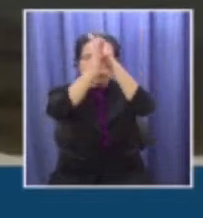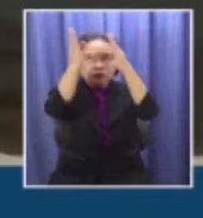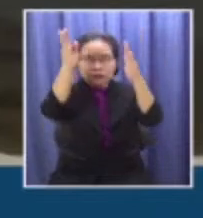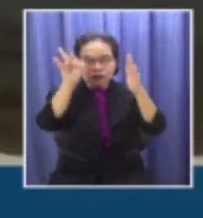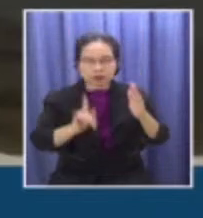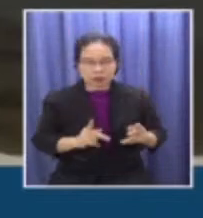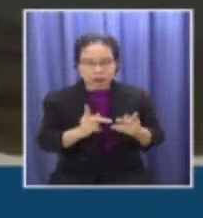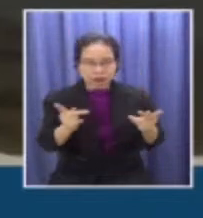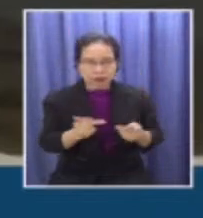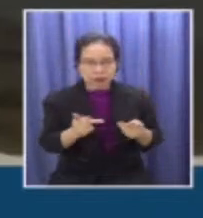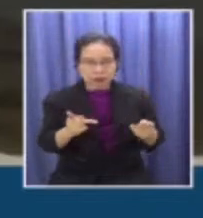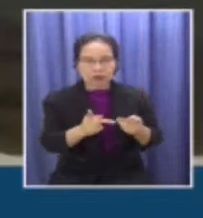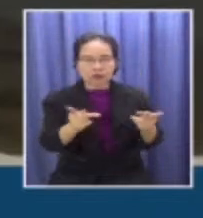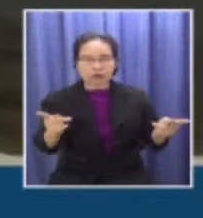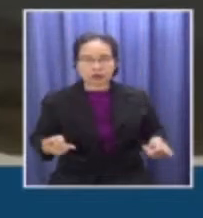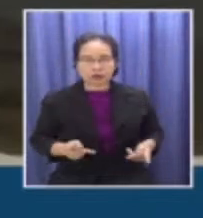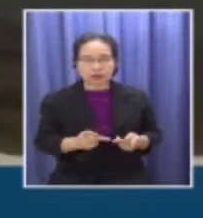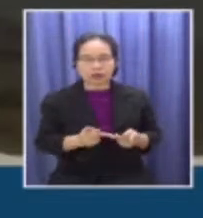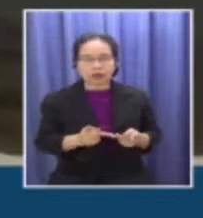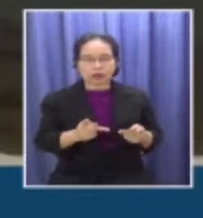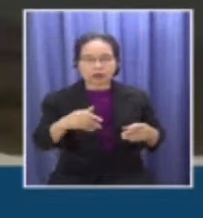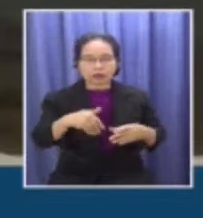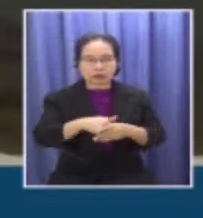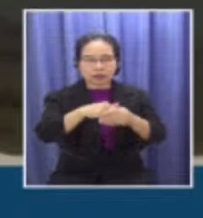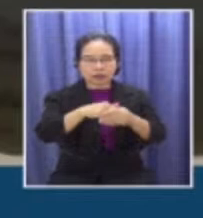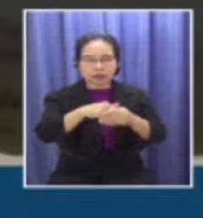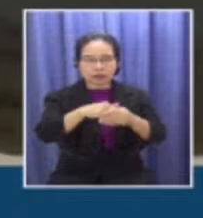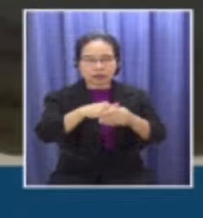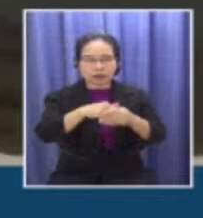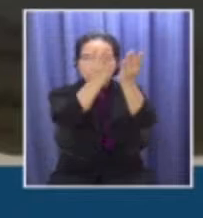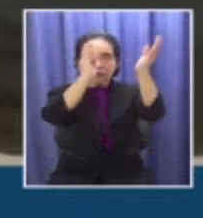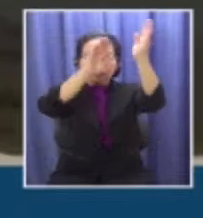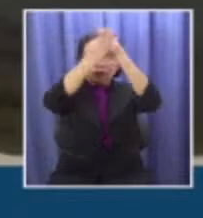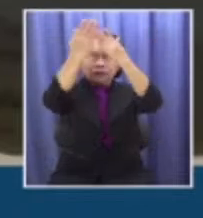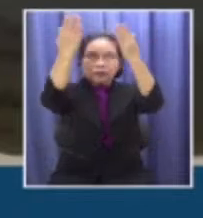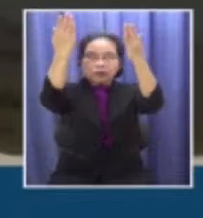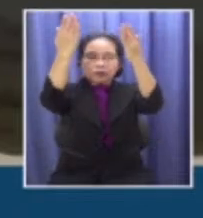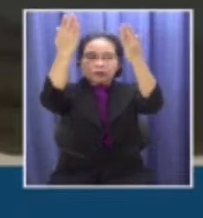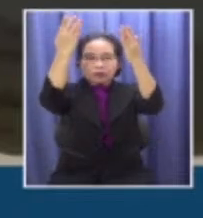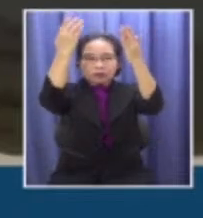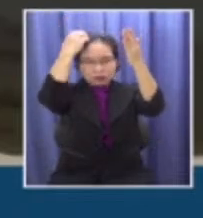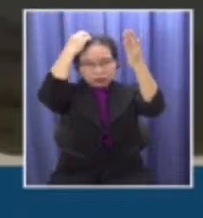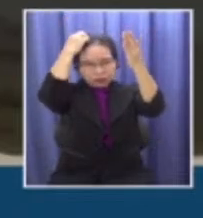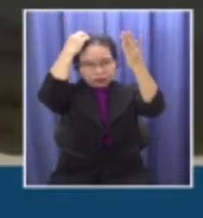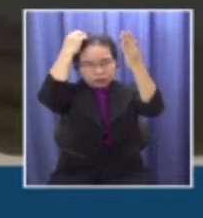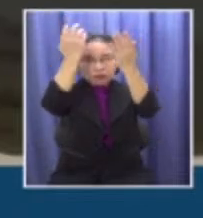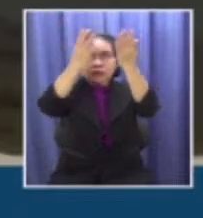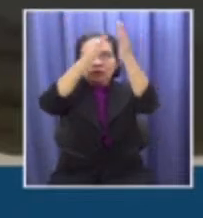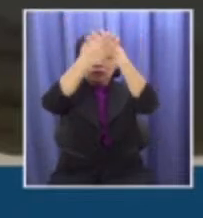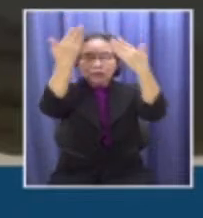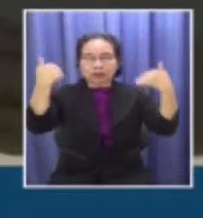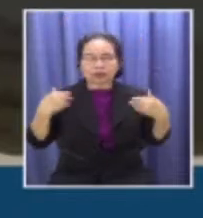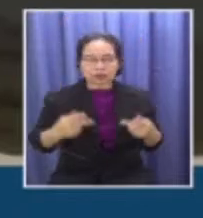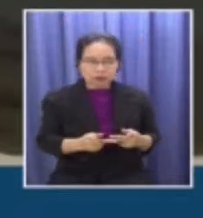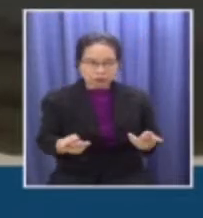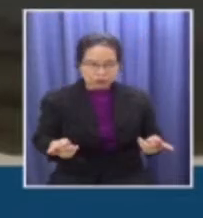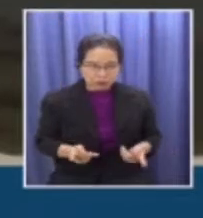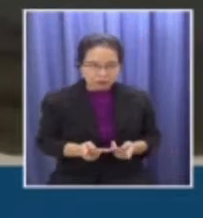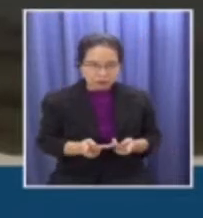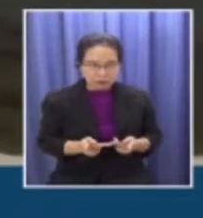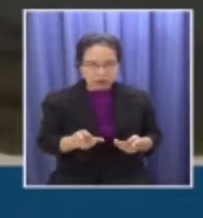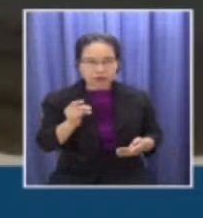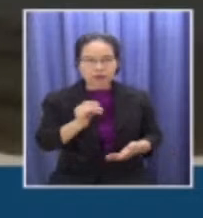Da brafo kasa no mu nkyerɛaseɛ no edi mu pii sene Tagalog deɛ a ɛsɛ ɔsoro